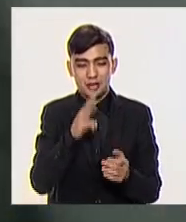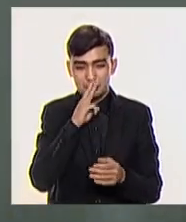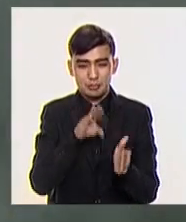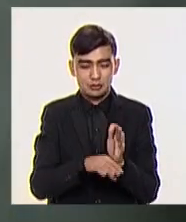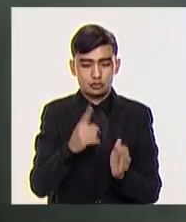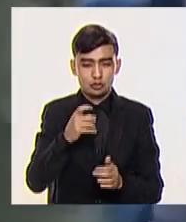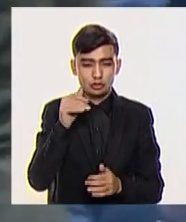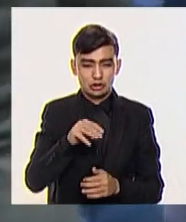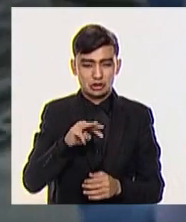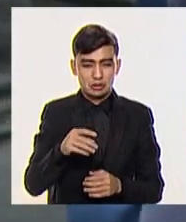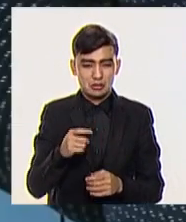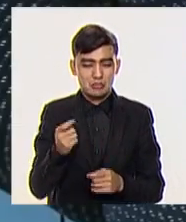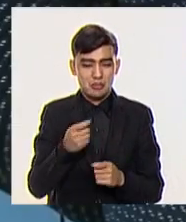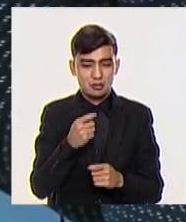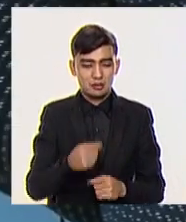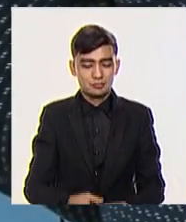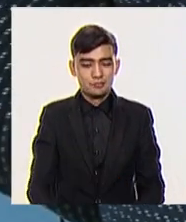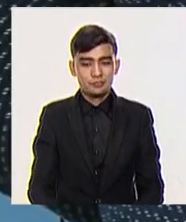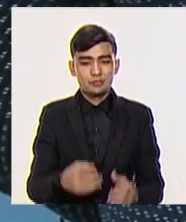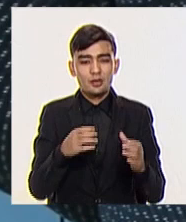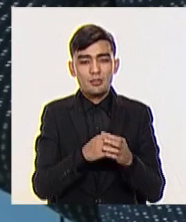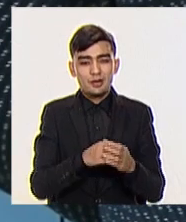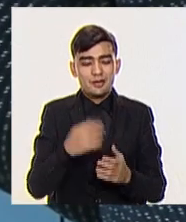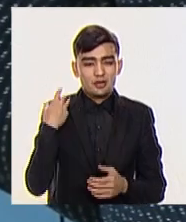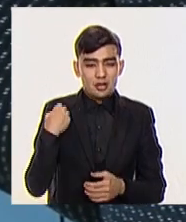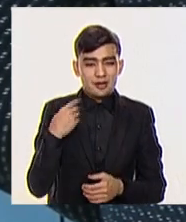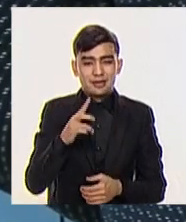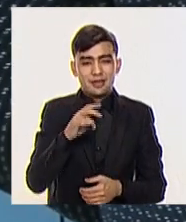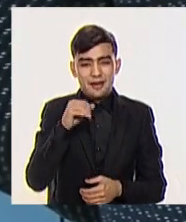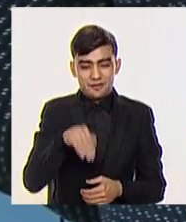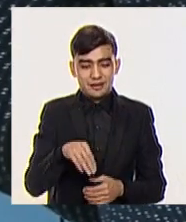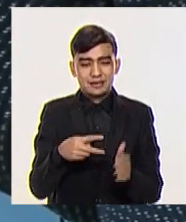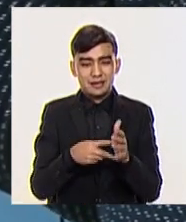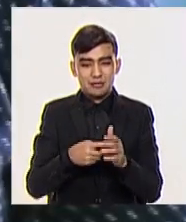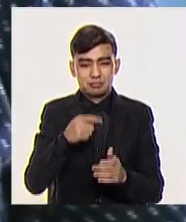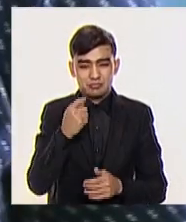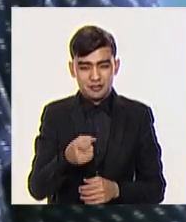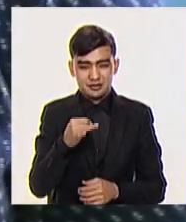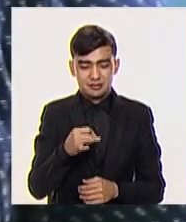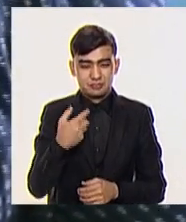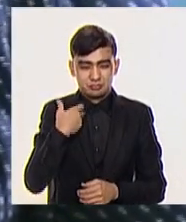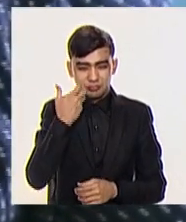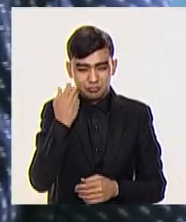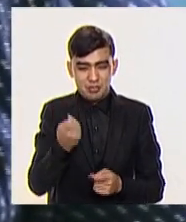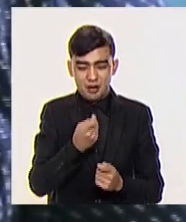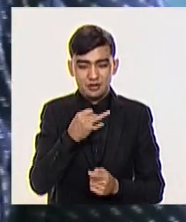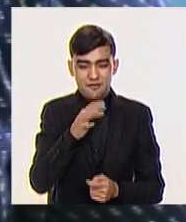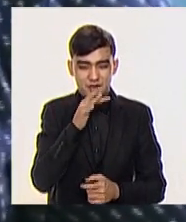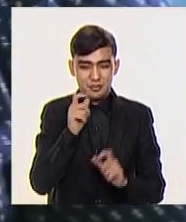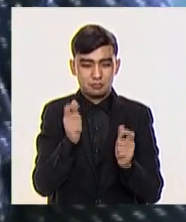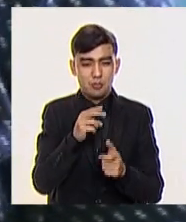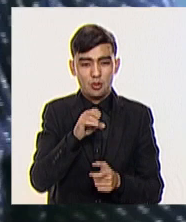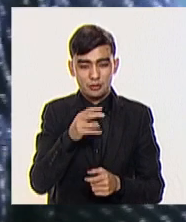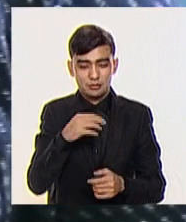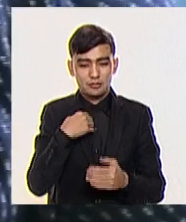100 мың теңгеге де жетпейді екен. Компания басшылары болса, мұнай бағасының төмендеуі табысқа әсер етті. Тіпті пандемияның салдарынан маска